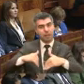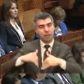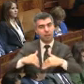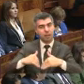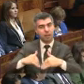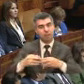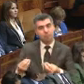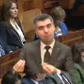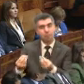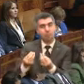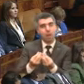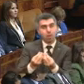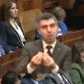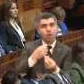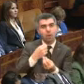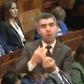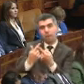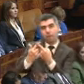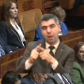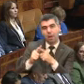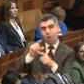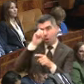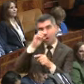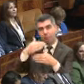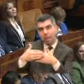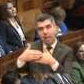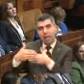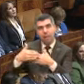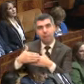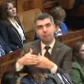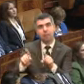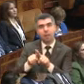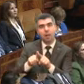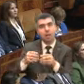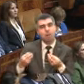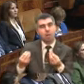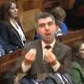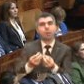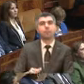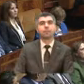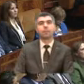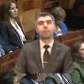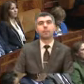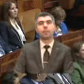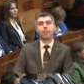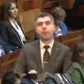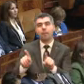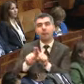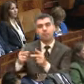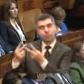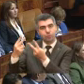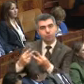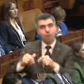بين وتزام مولي بوعزة. أنا كنت من الأعيان ديال القبيلة هذيك الساعة، أنا كنت حاضر مباشرة بعد ما جيت السيد